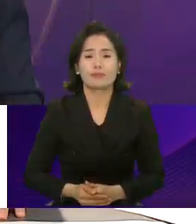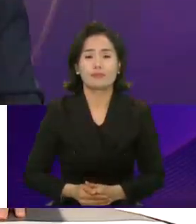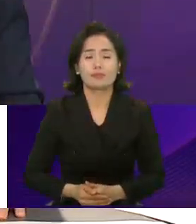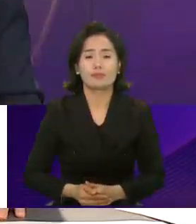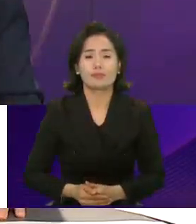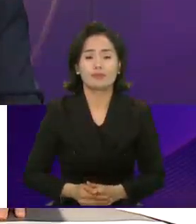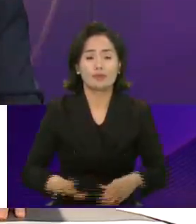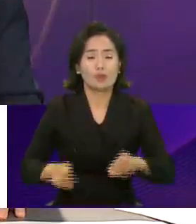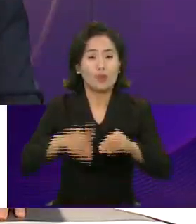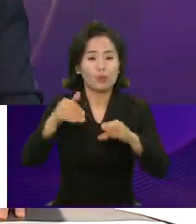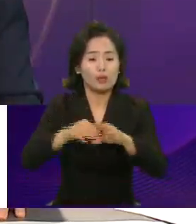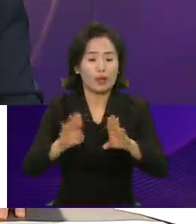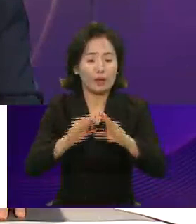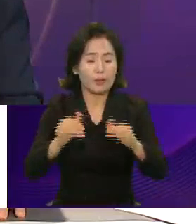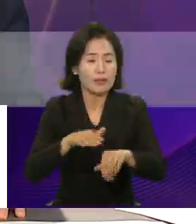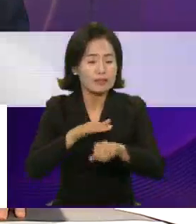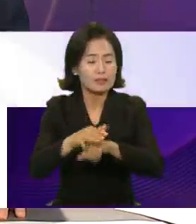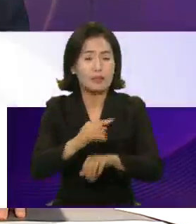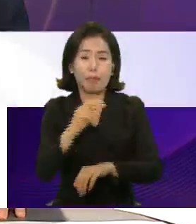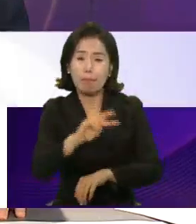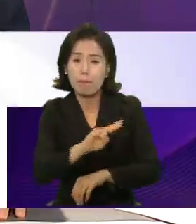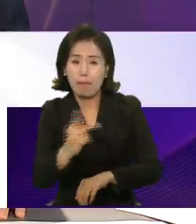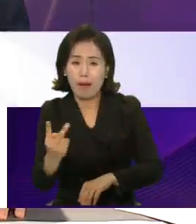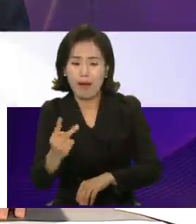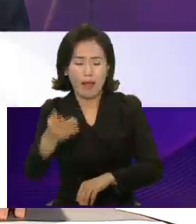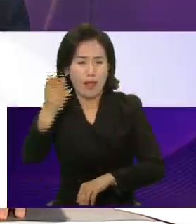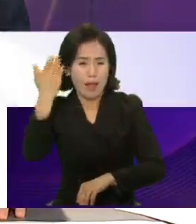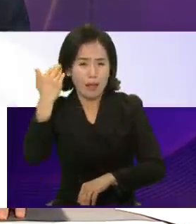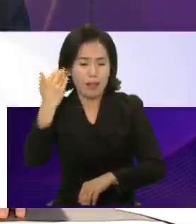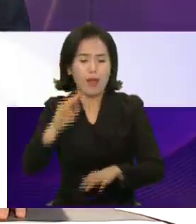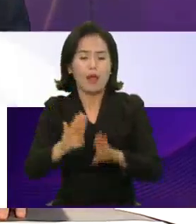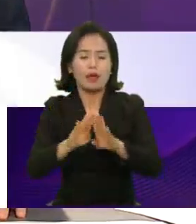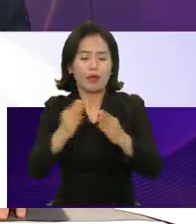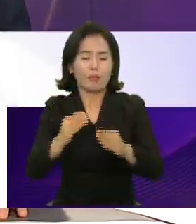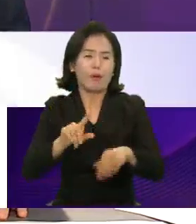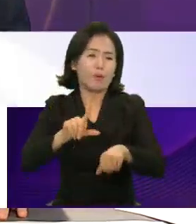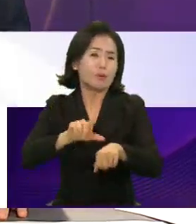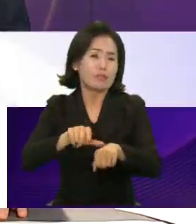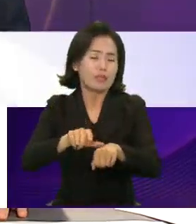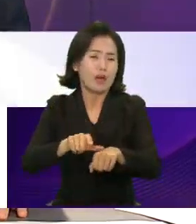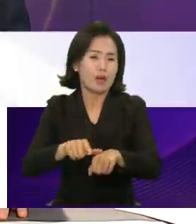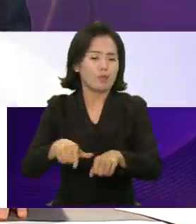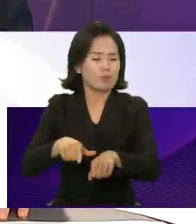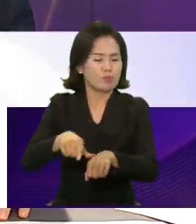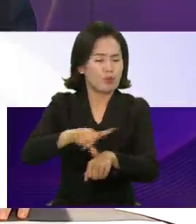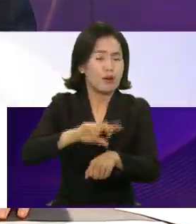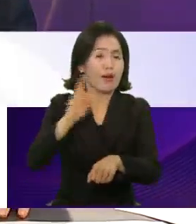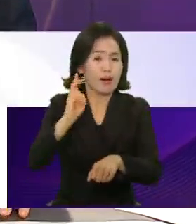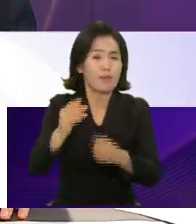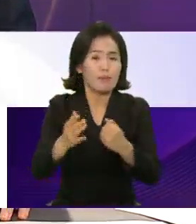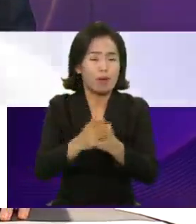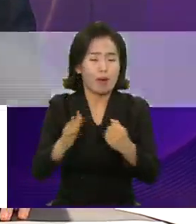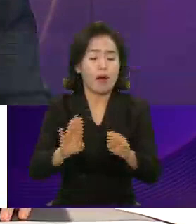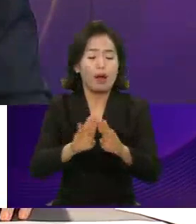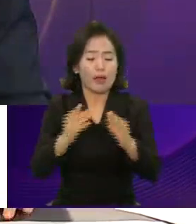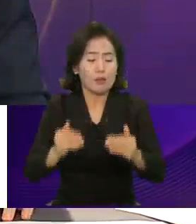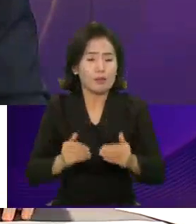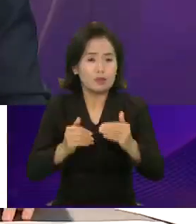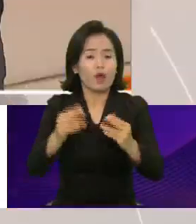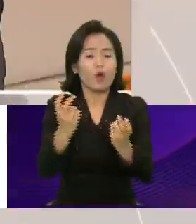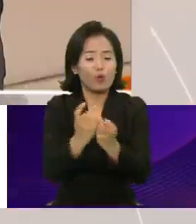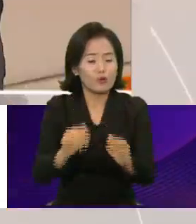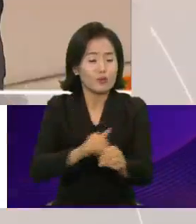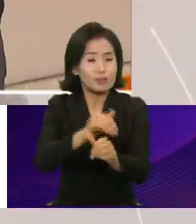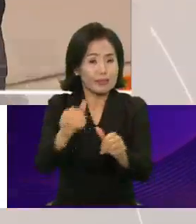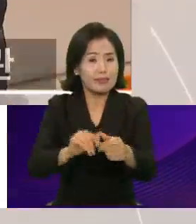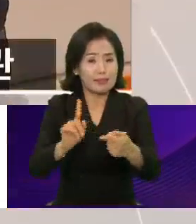네, 이번 총선부터는 개표 방식이 바뀌어서 예년 선거보다 개표 속도가 늦어질 것으로 예상되는데요. 개표 작업이 얼마나 진행되고